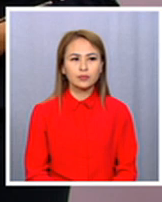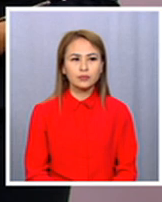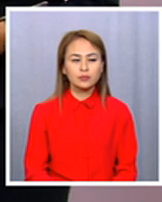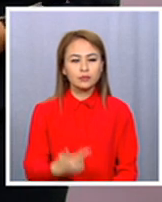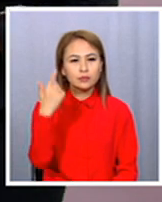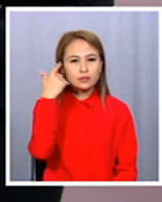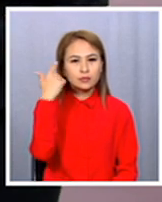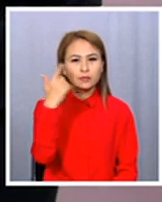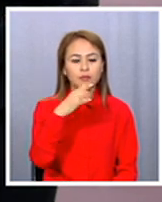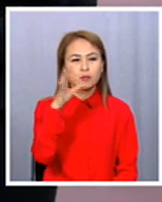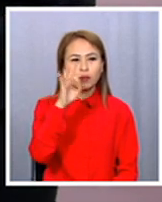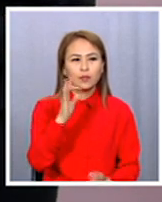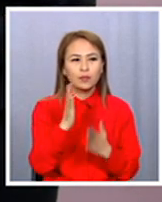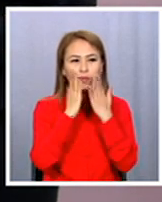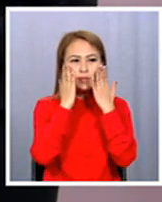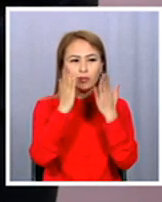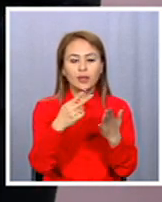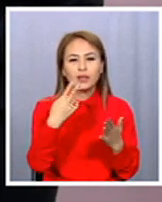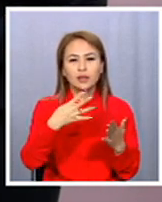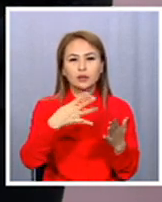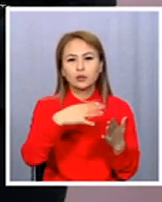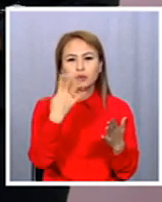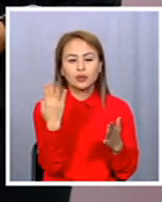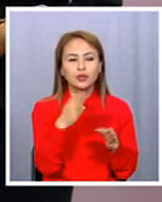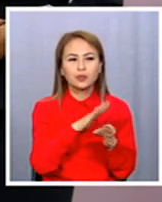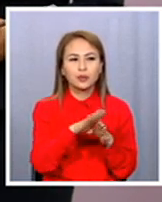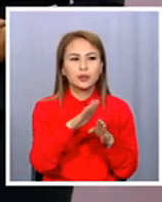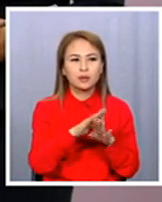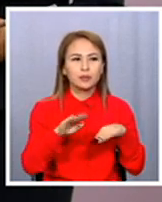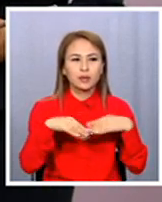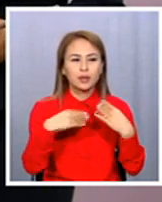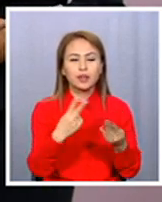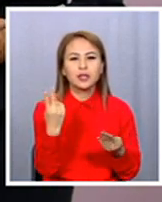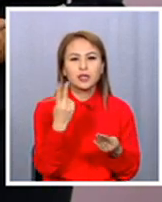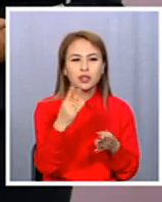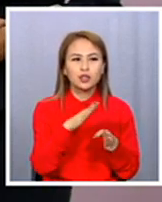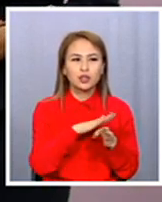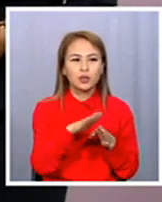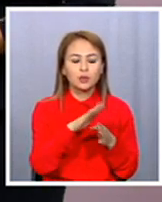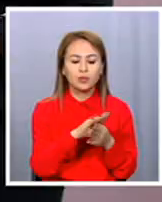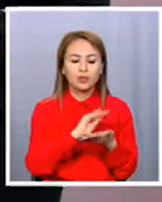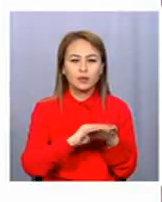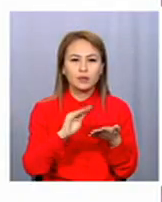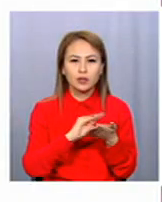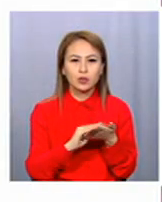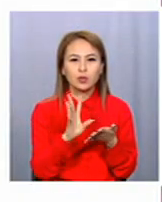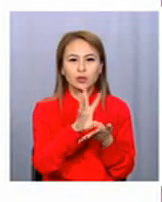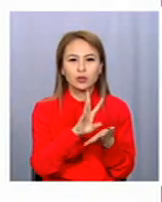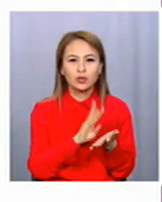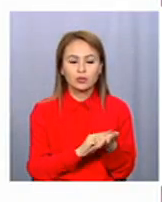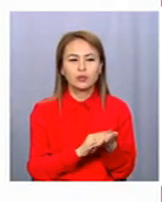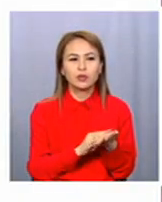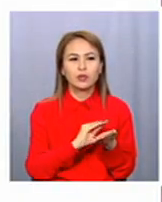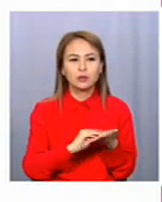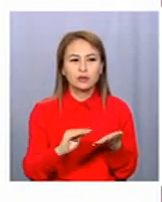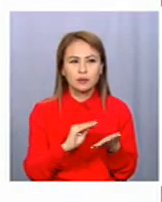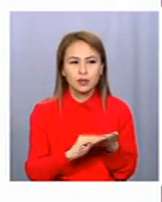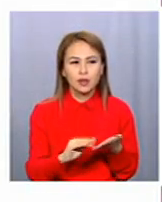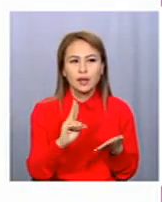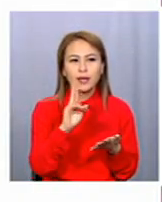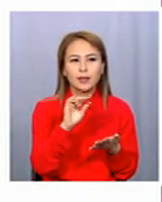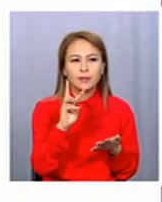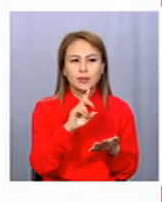ашу оқулығының 44-ші бетінде берілген екінші жаттығуды дәптерге көшіріп жазыңдар.